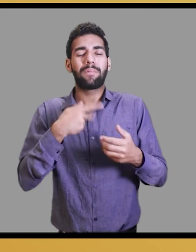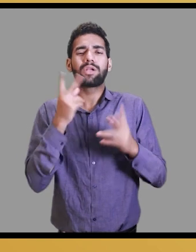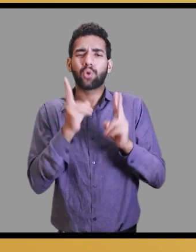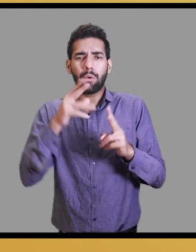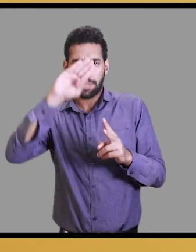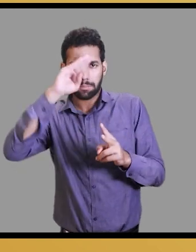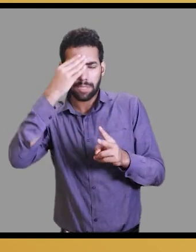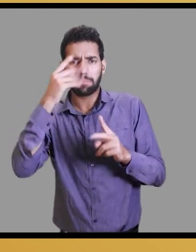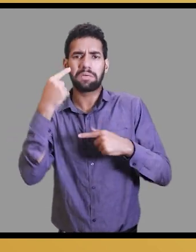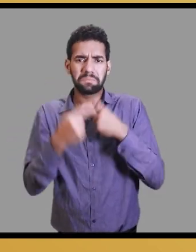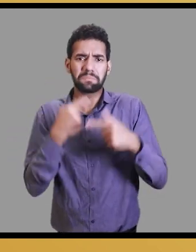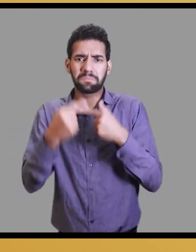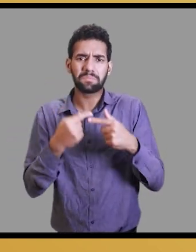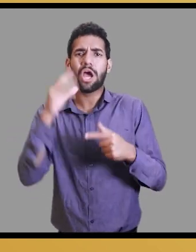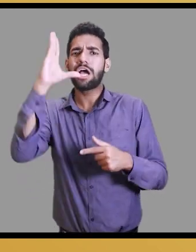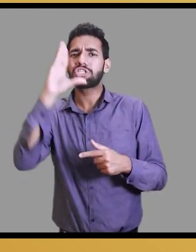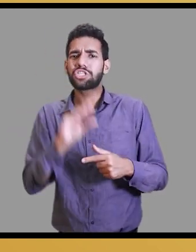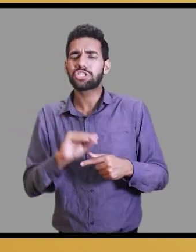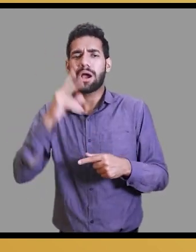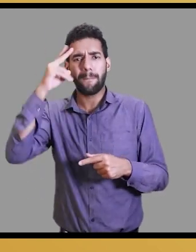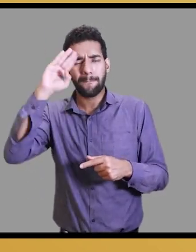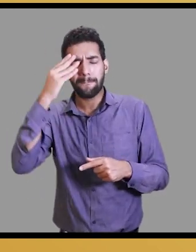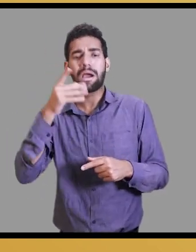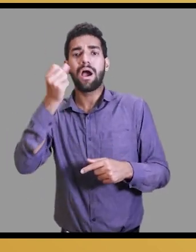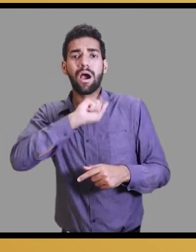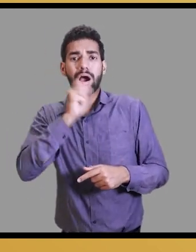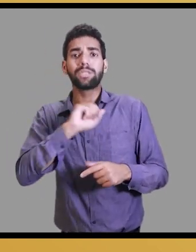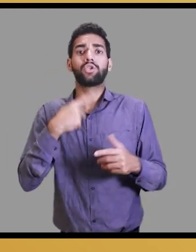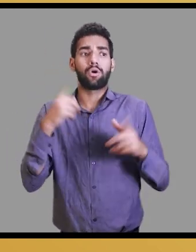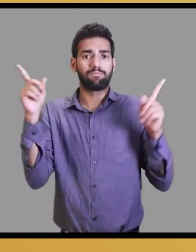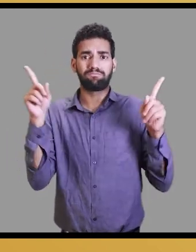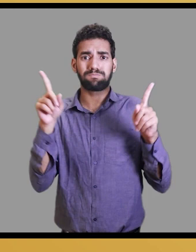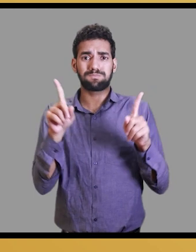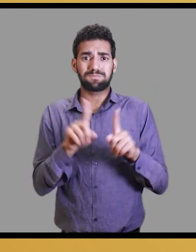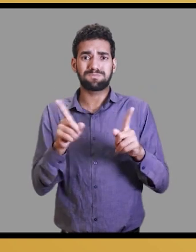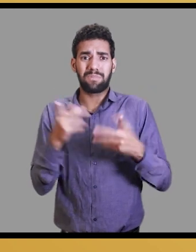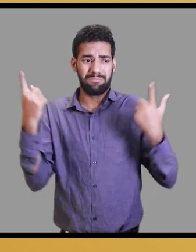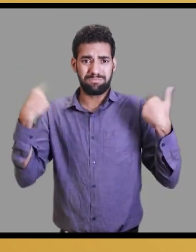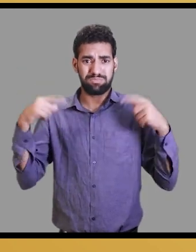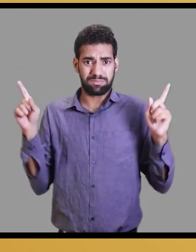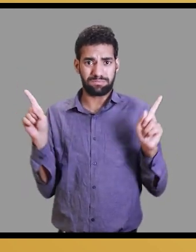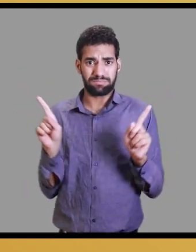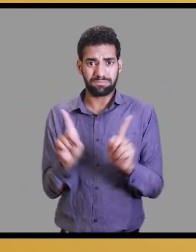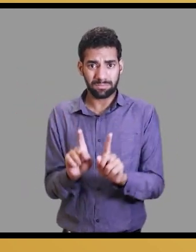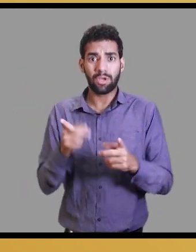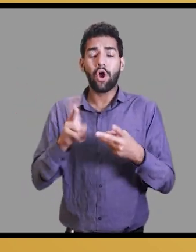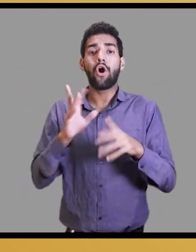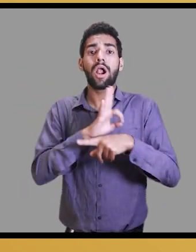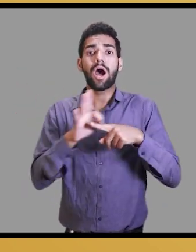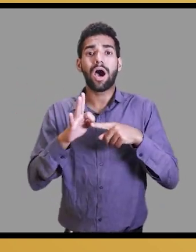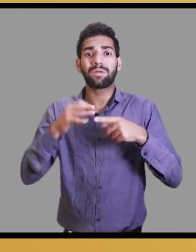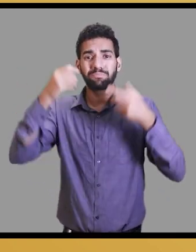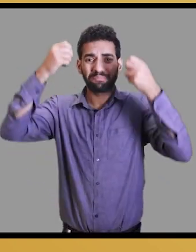کا رہنا، خاص طور پہ بخار شام کے اندر آتا ہے، کھانسی کا ہونا، وزن کا کم ہونا، تو کچھ لوگوں کے اندر جو ہے وہ رات کے اندر پسینے